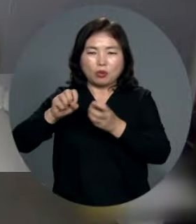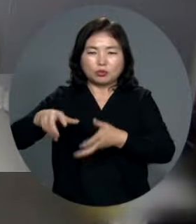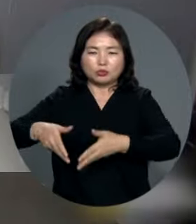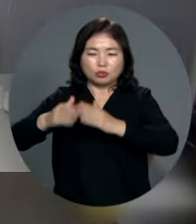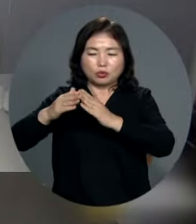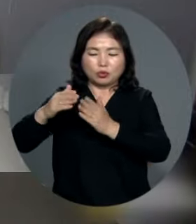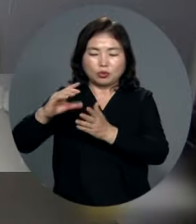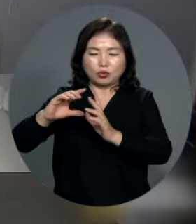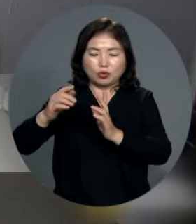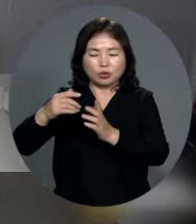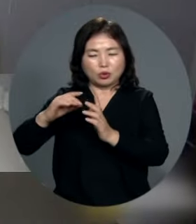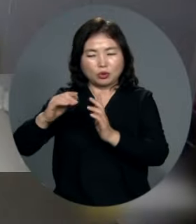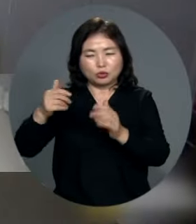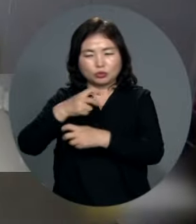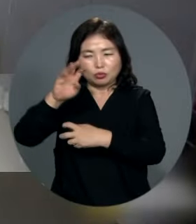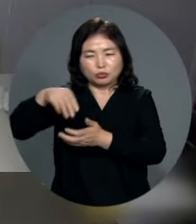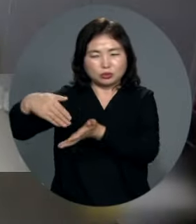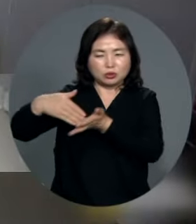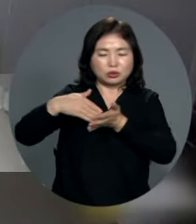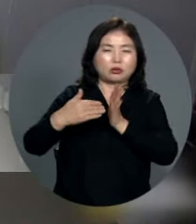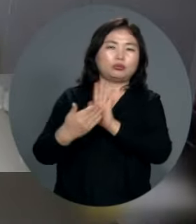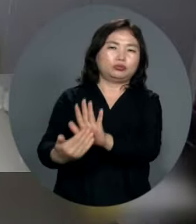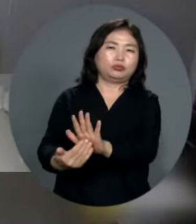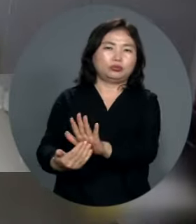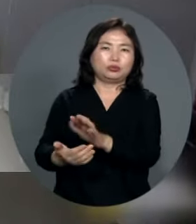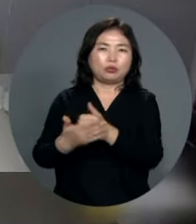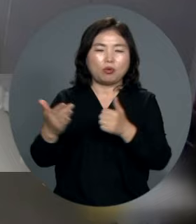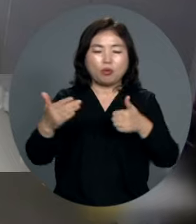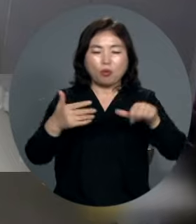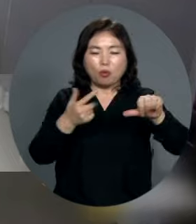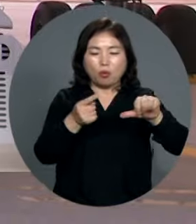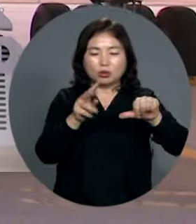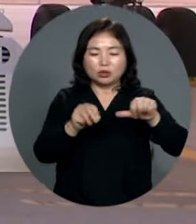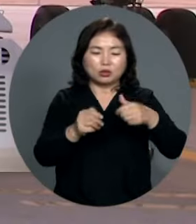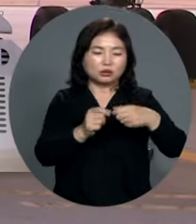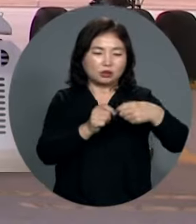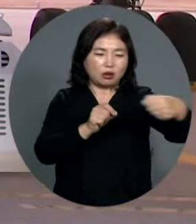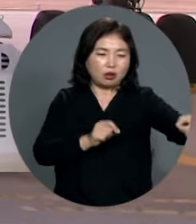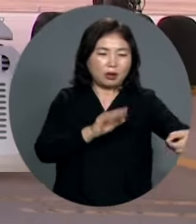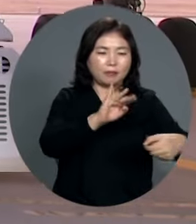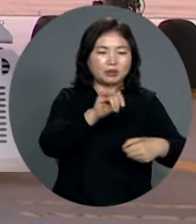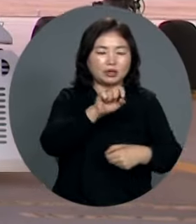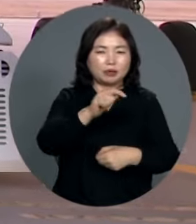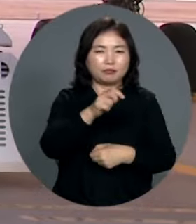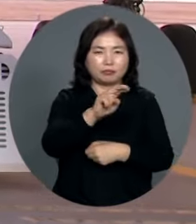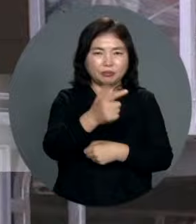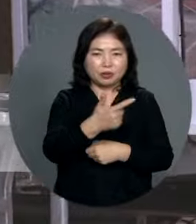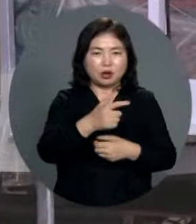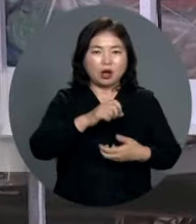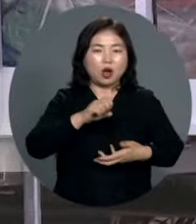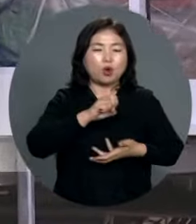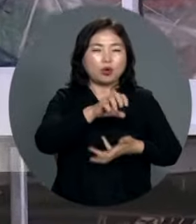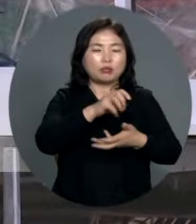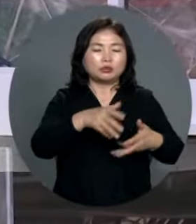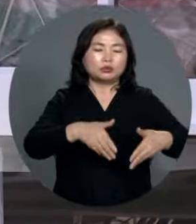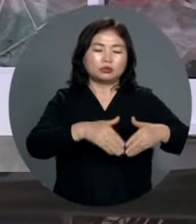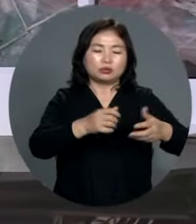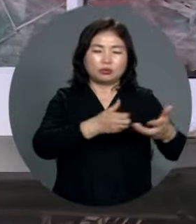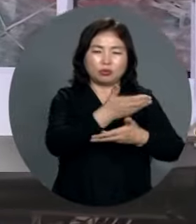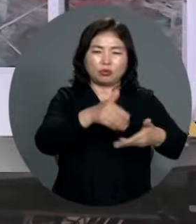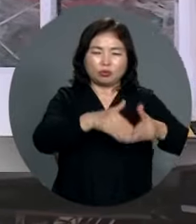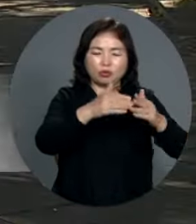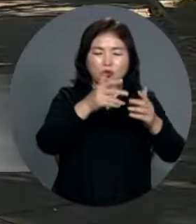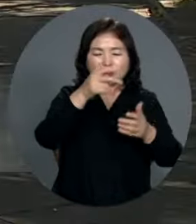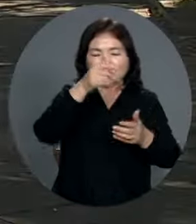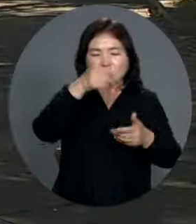국토의 대안을 거부했습니다 또 그보다 5km 가량 떨어진 비안면 지역에 화물 터미널 둬야 한다는 주장을 굽히지